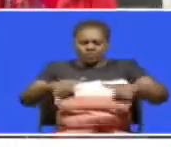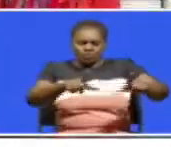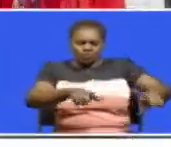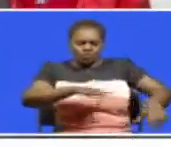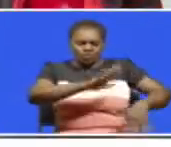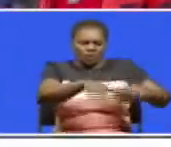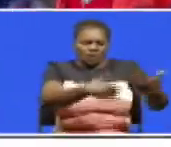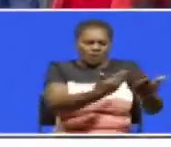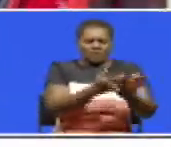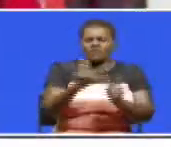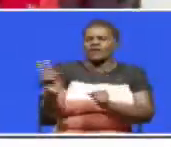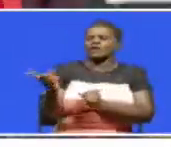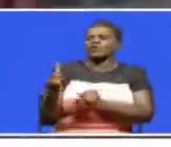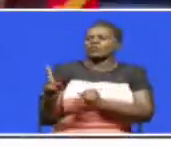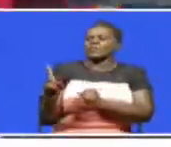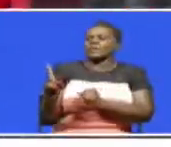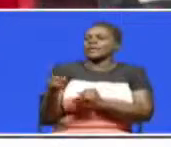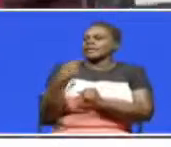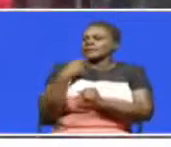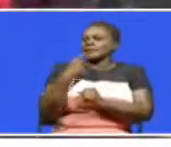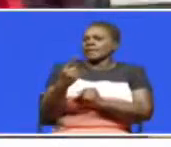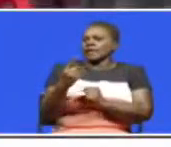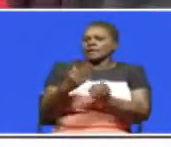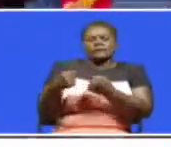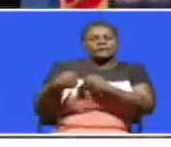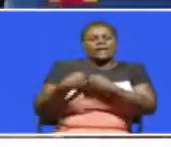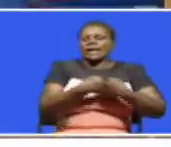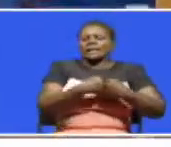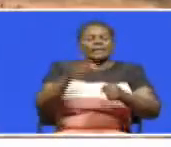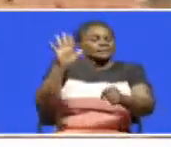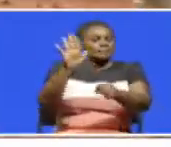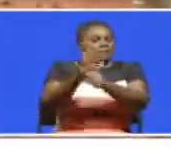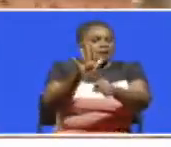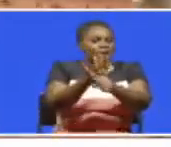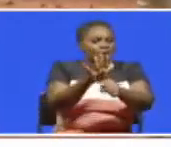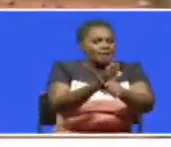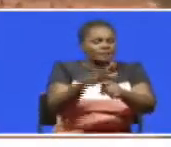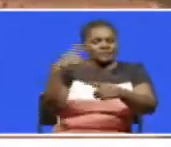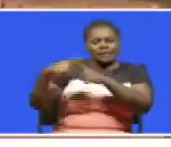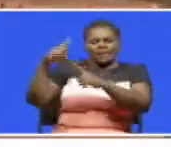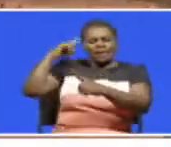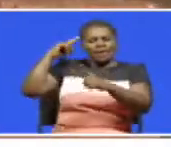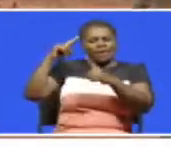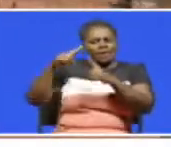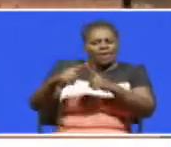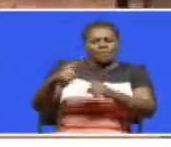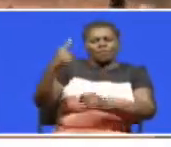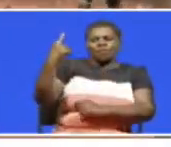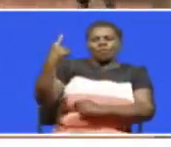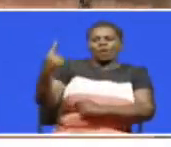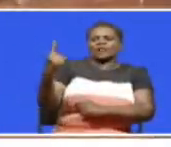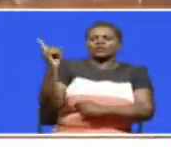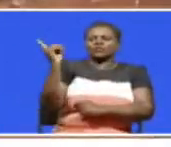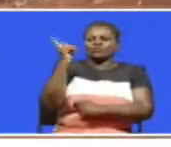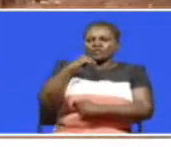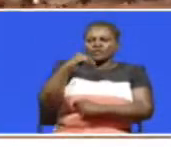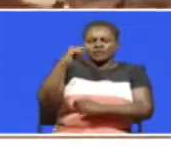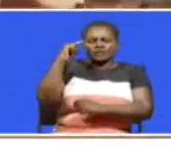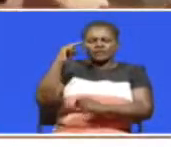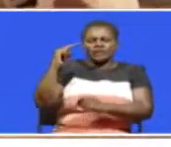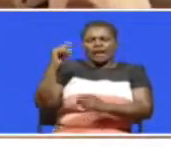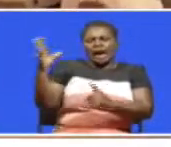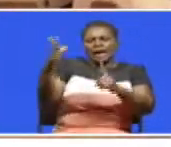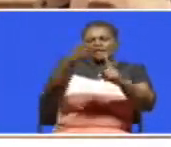hadi Nairobi, ambapo anasema alipitia changamoto si haba, nia yake ikiwa kukamilisha maazimio